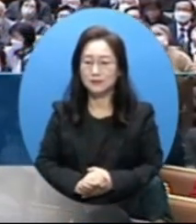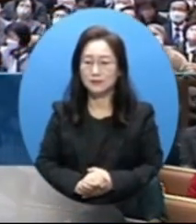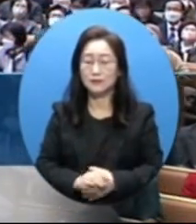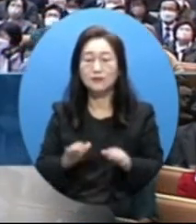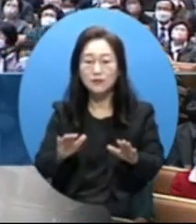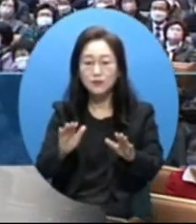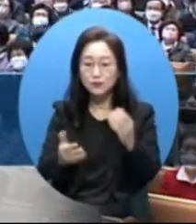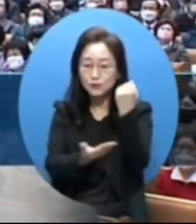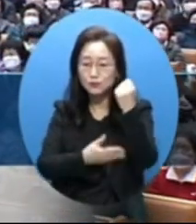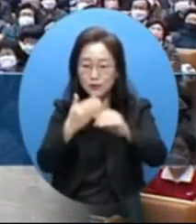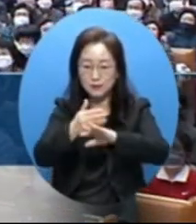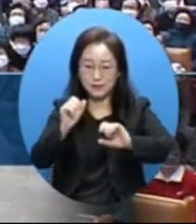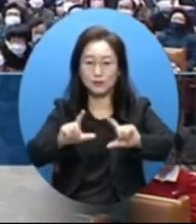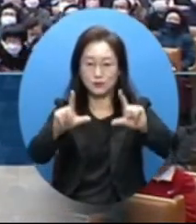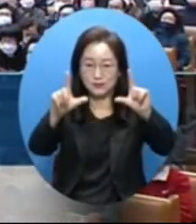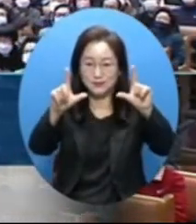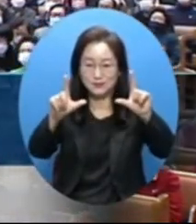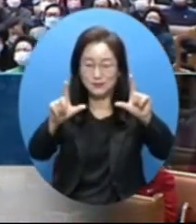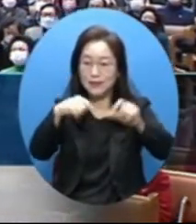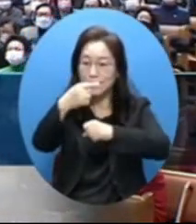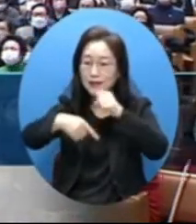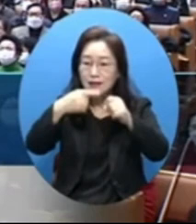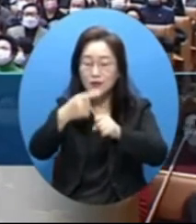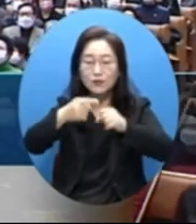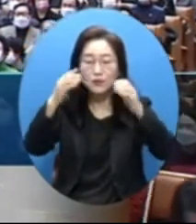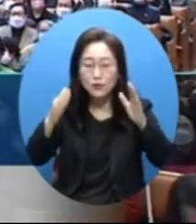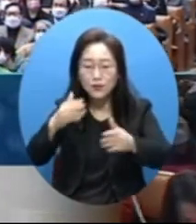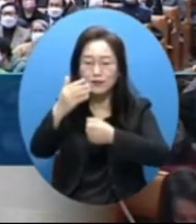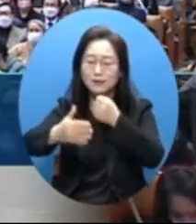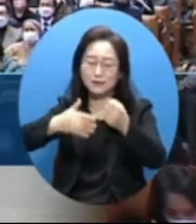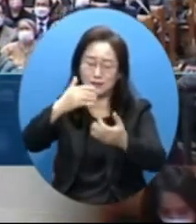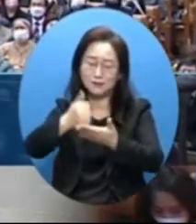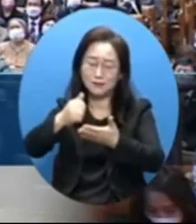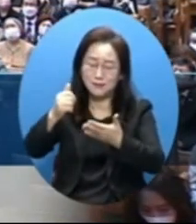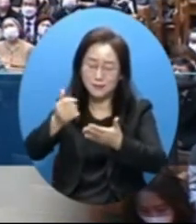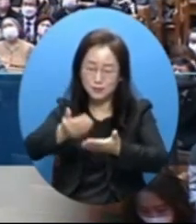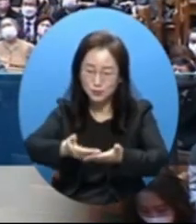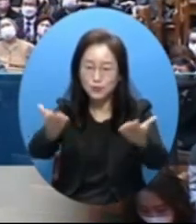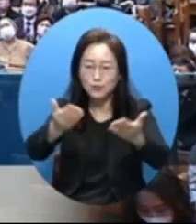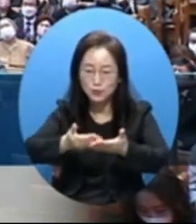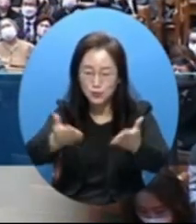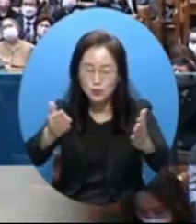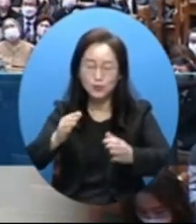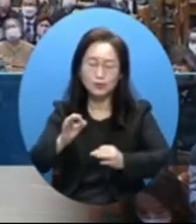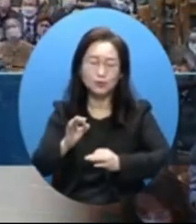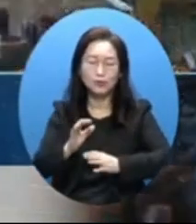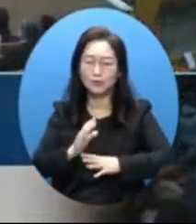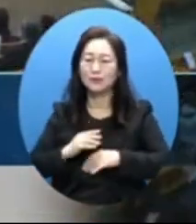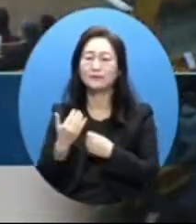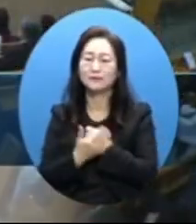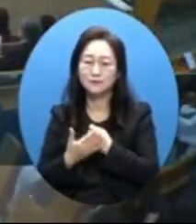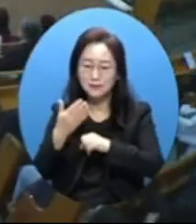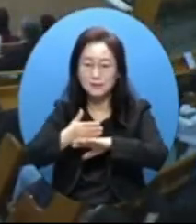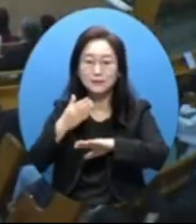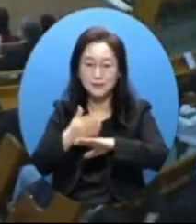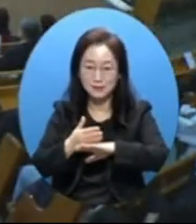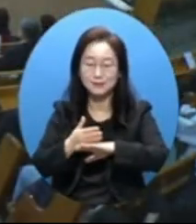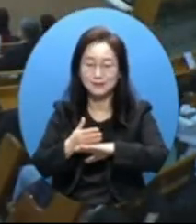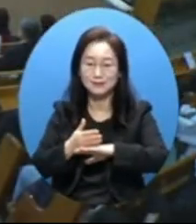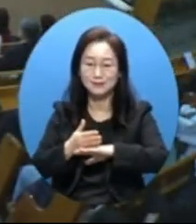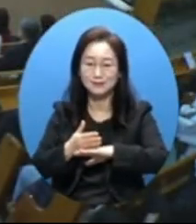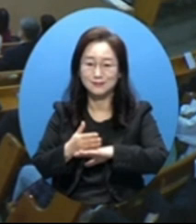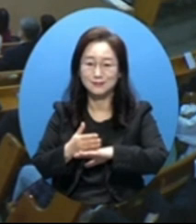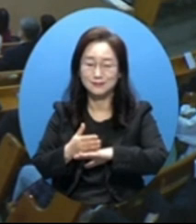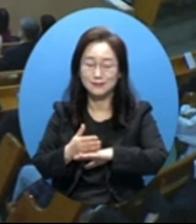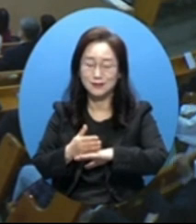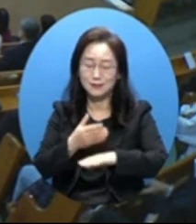오늘은 추수감사주일입니다 한 해 동안 하나님께서 베풀어주신 그 놀라운 은혜에 감사하는